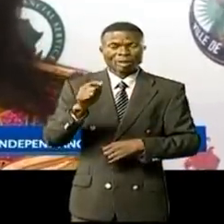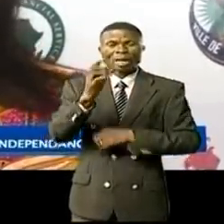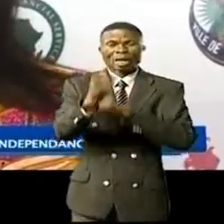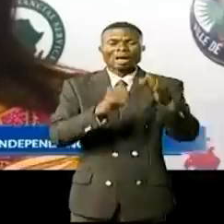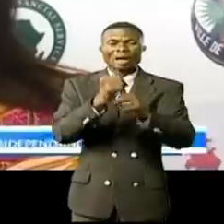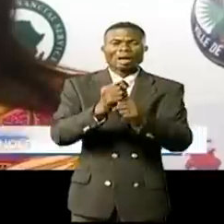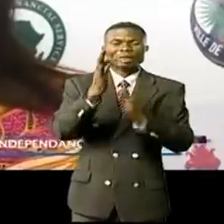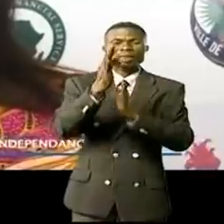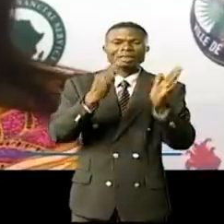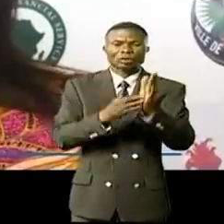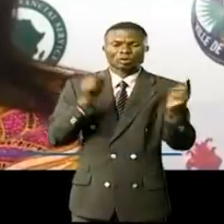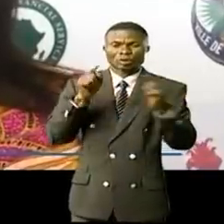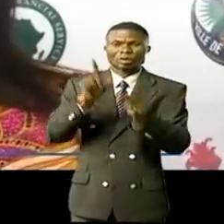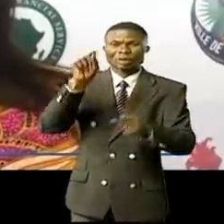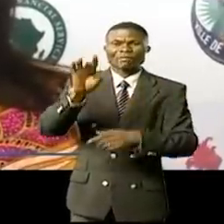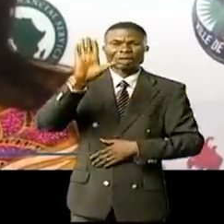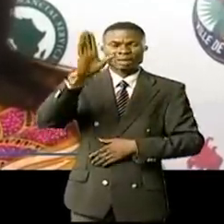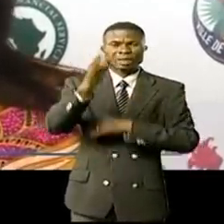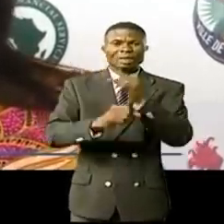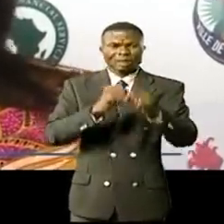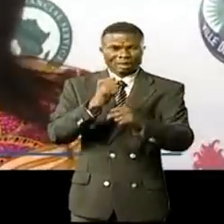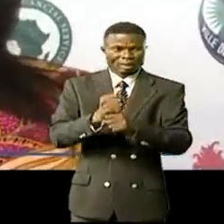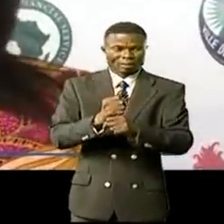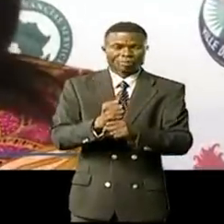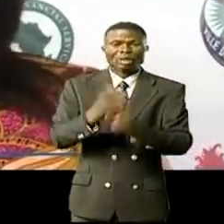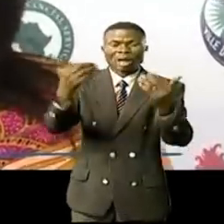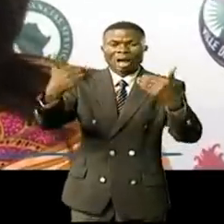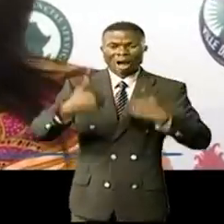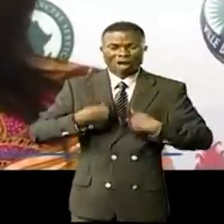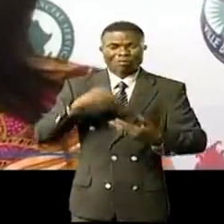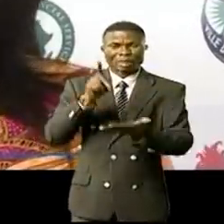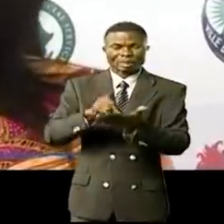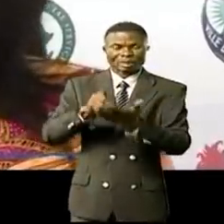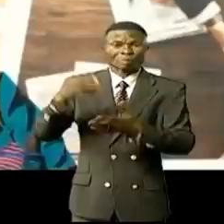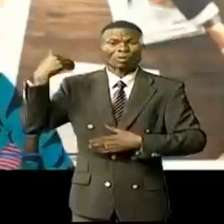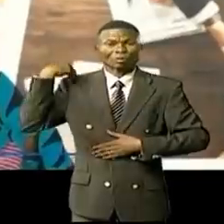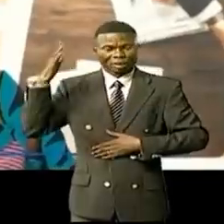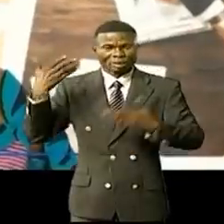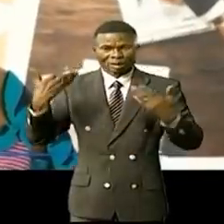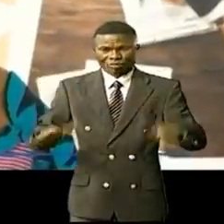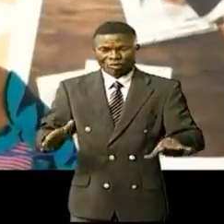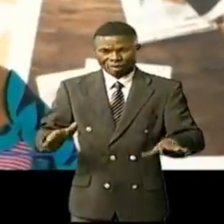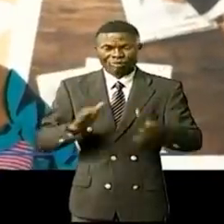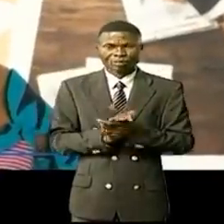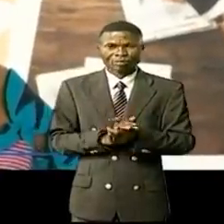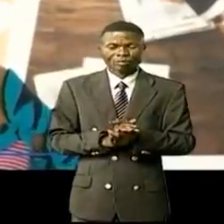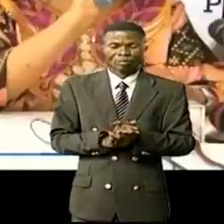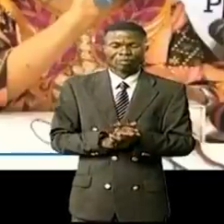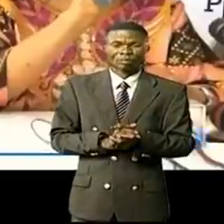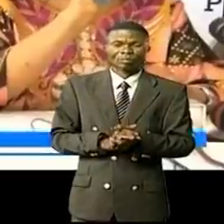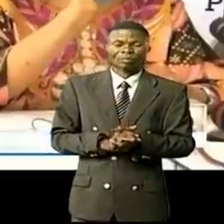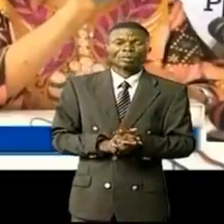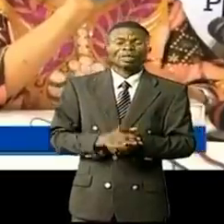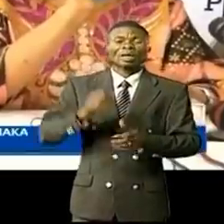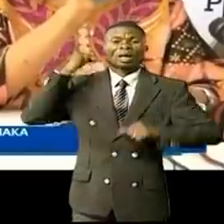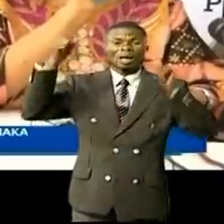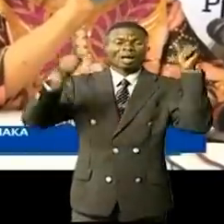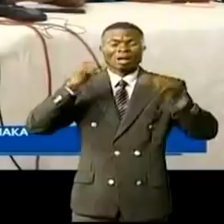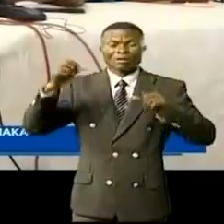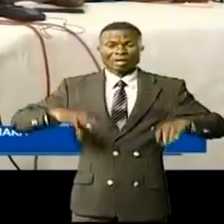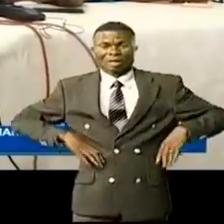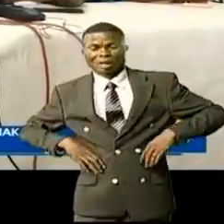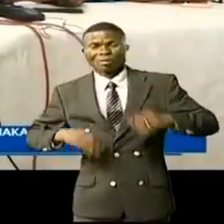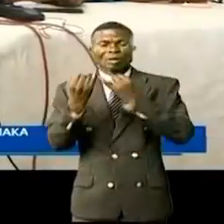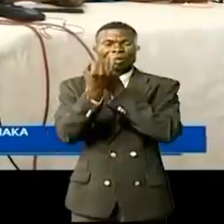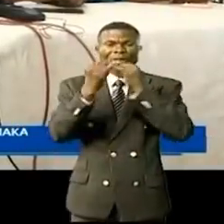et que les diplômes d'État et la nationalité congolaise soient là. Notons que la finale des aventures de Miss